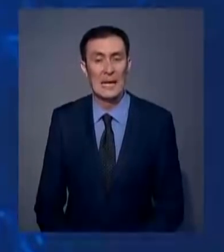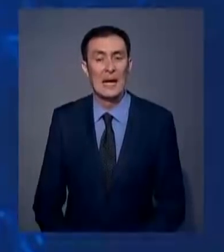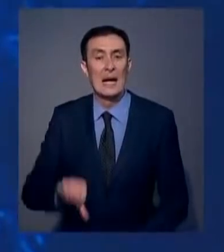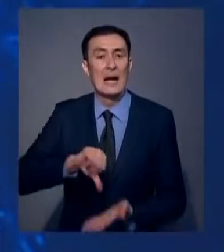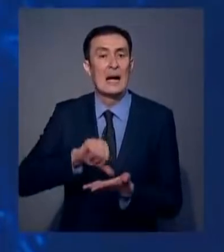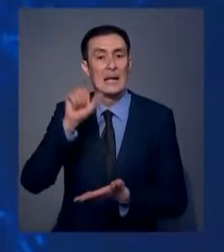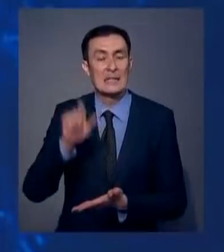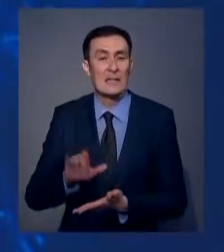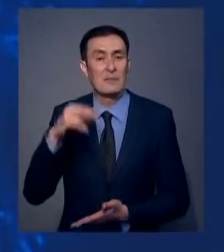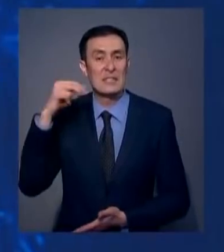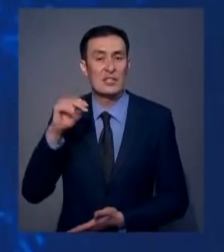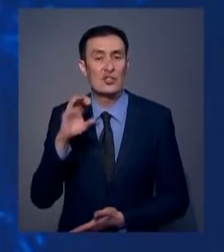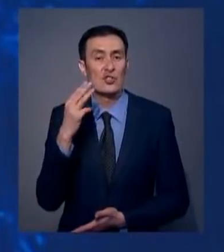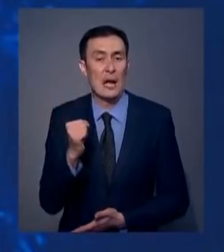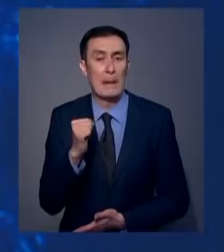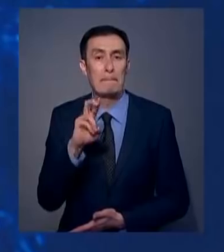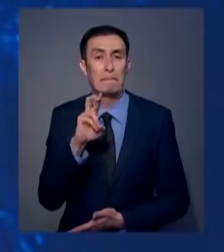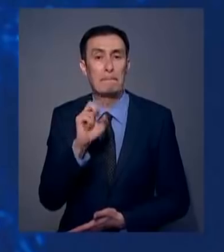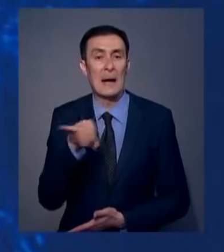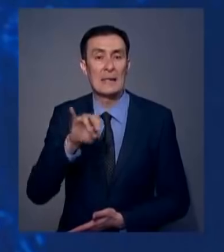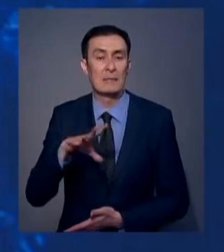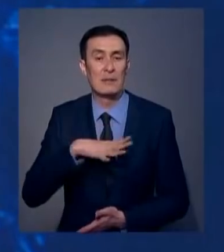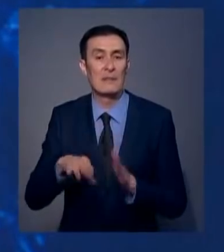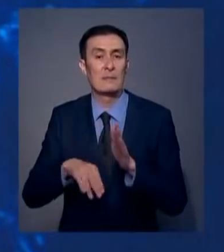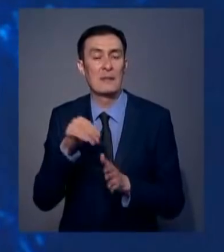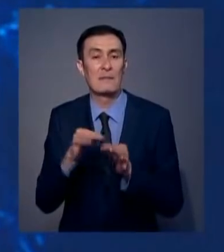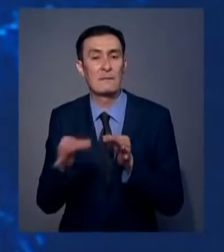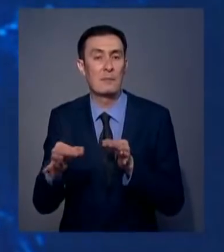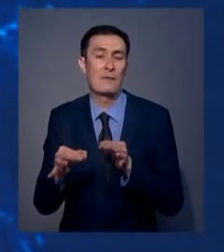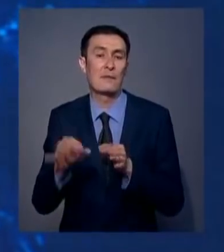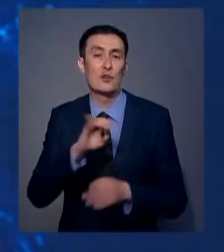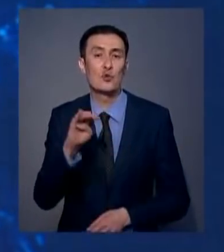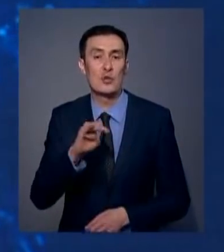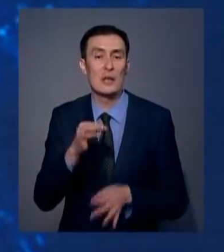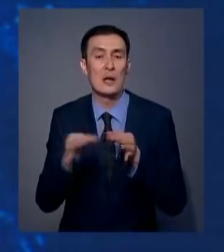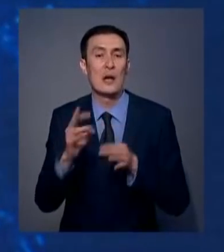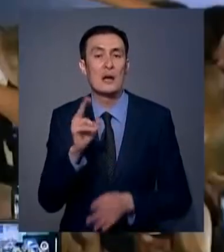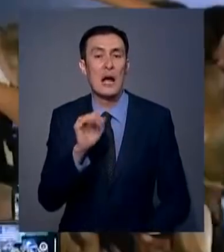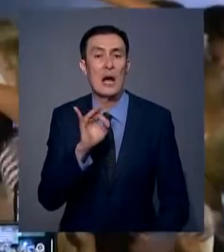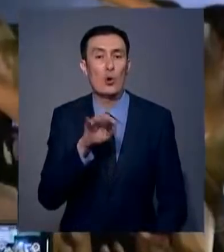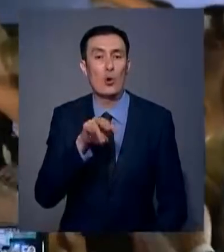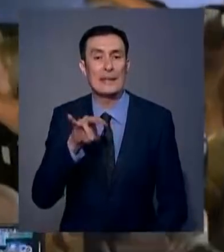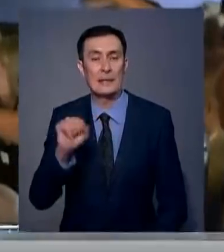Кандидат в президенты США Джозеф Байден одержал победу на первичных выборах демократов в Южной Каролине.